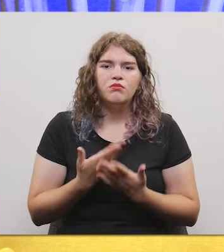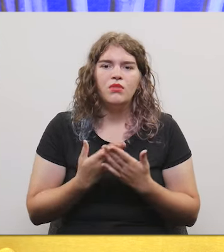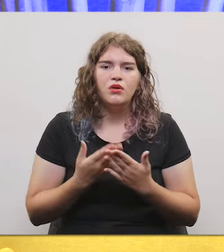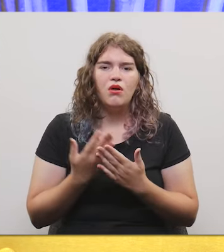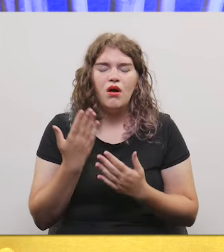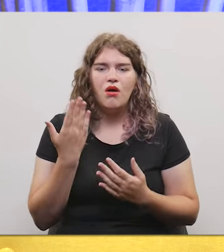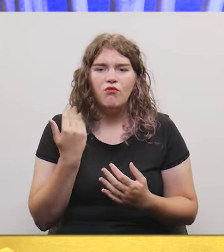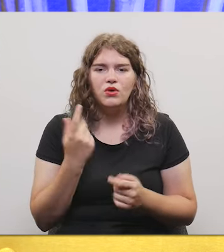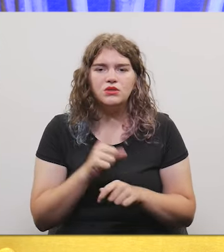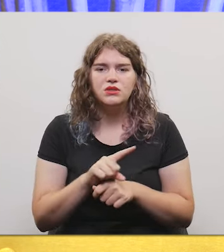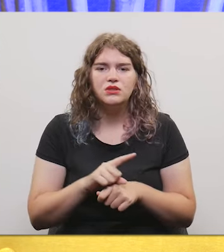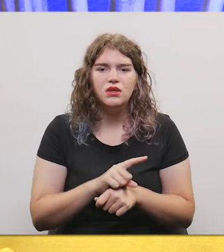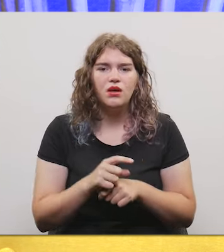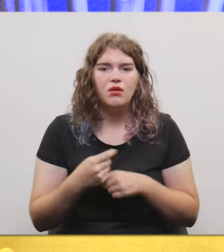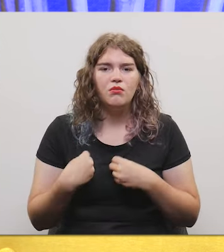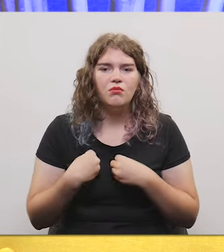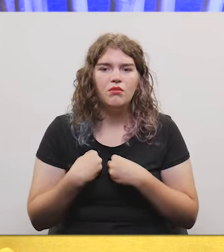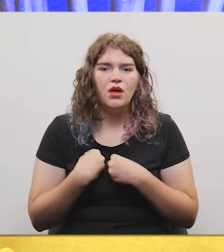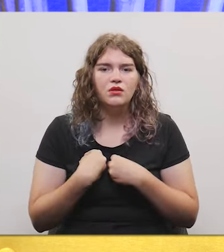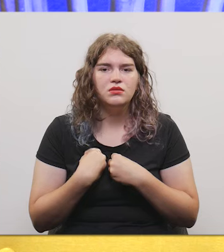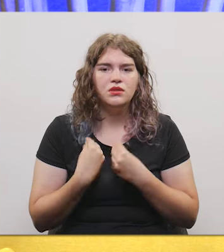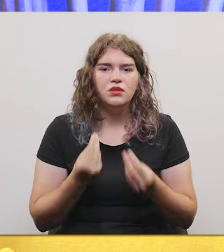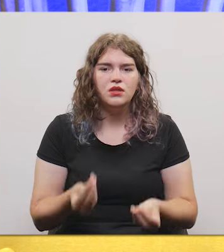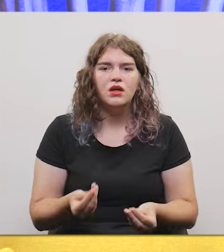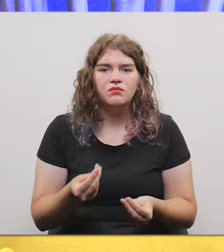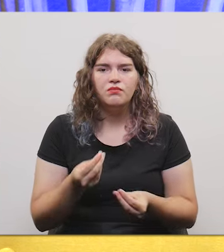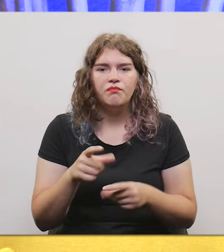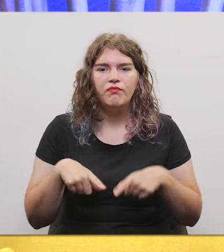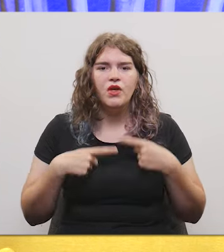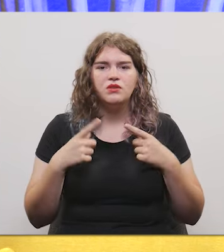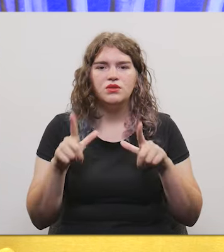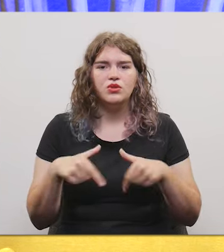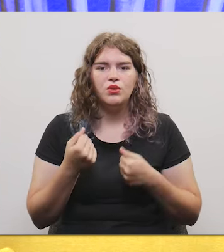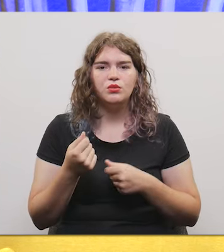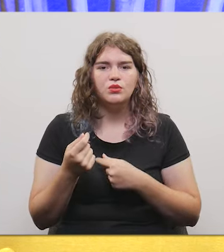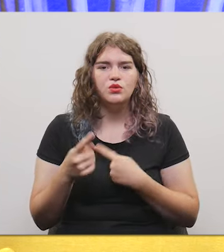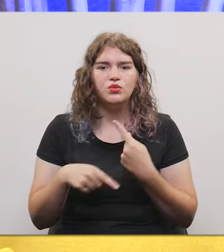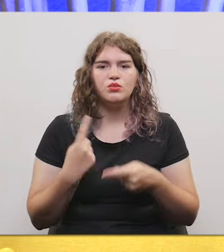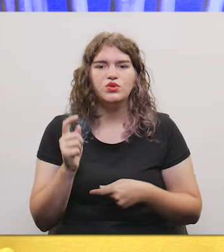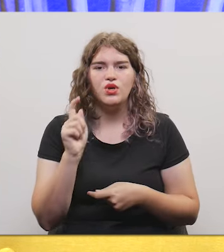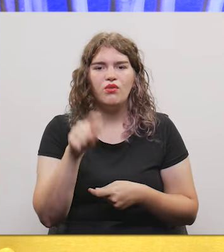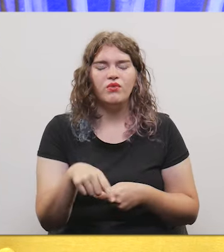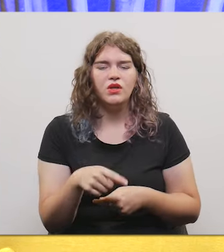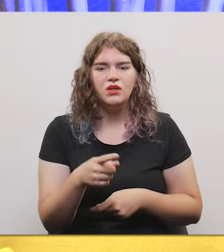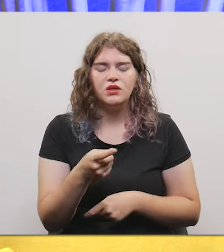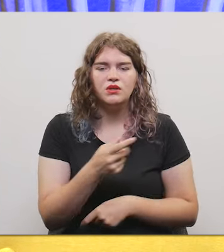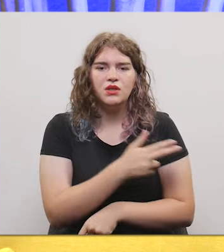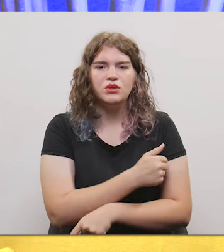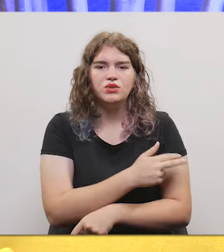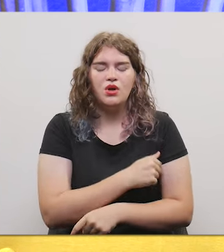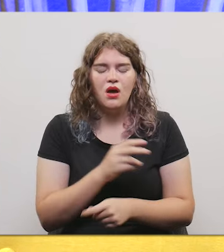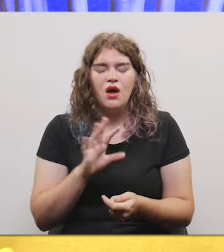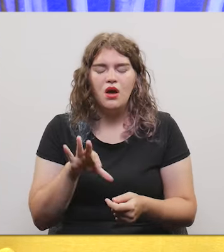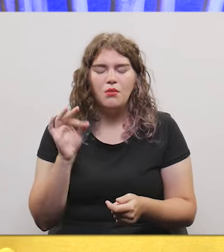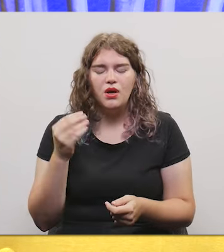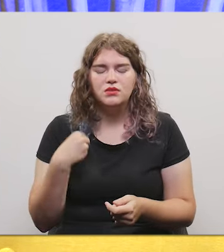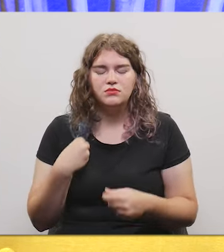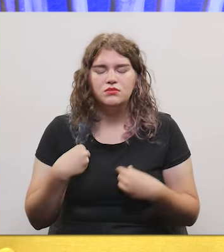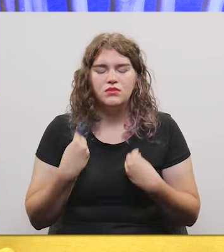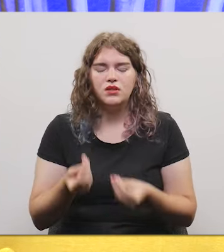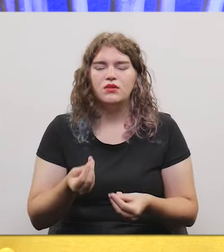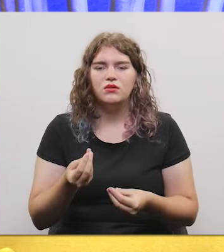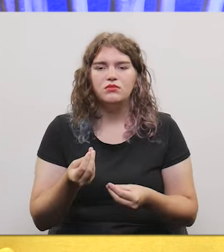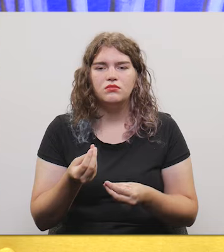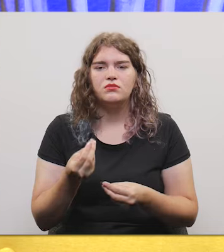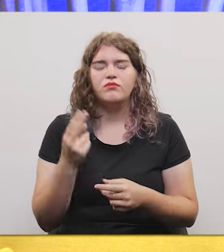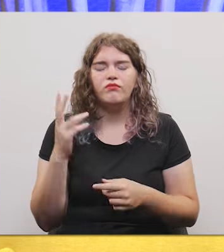pentru că a fost perioada în care eu mi-am predat viața Domnului. Și... încă de când am venit, din primul an de liceu, am ales să-i predau